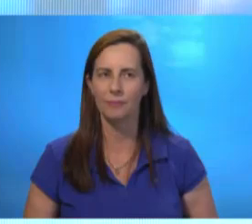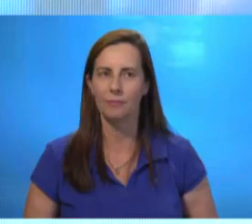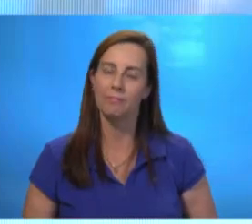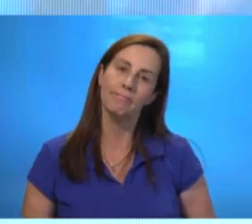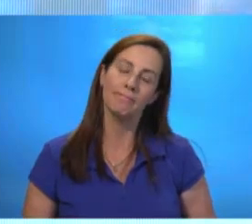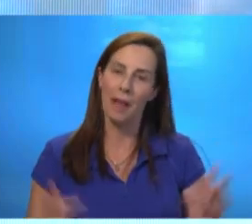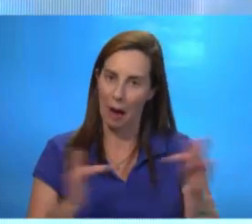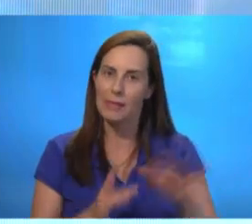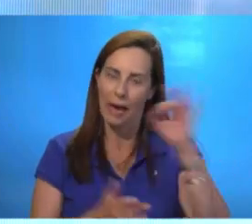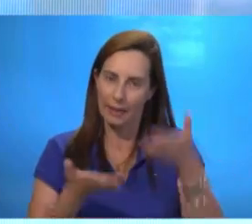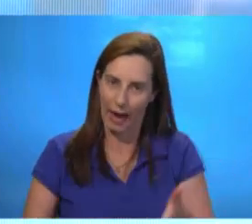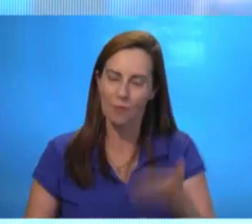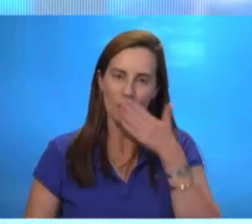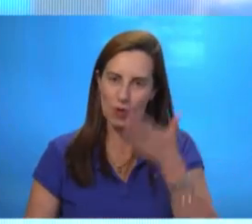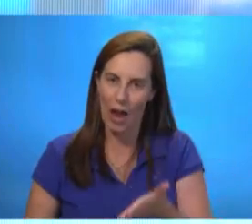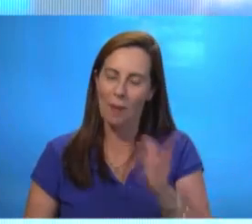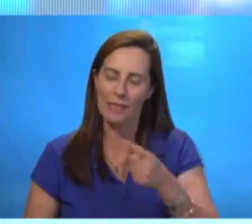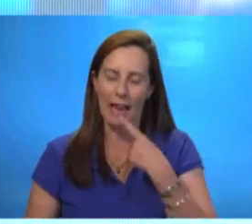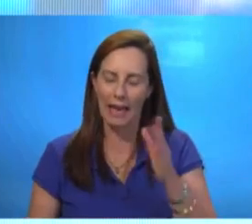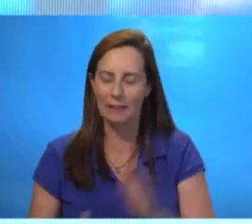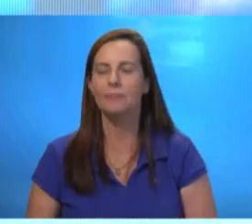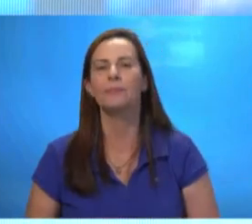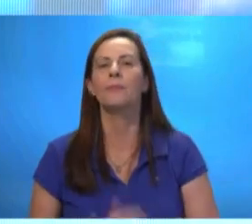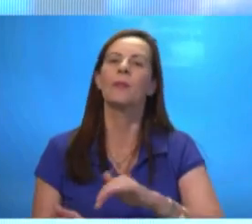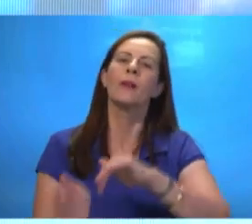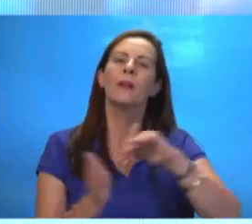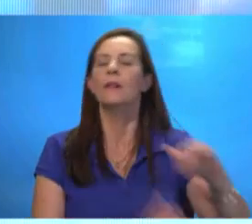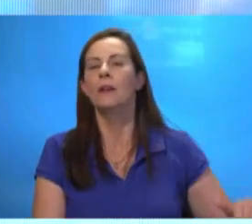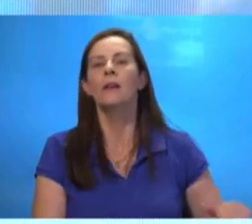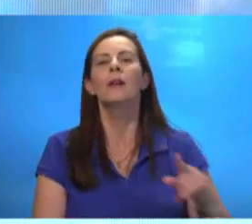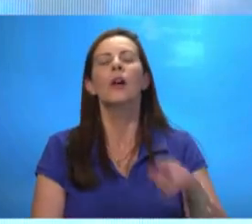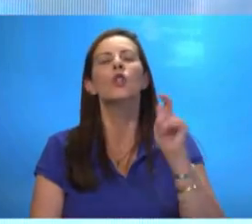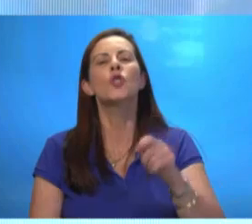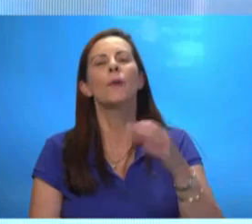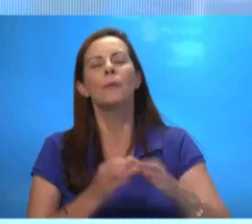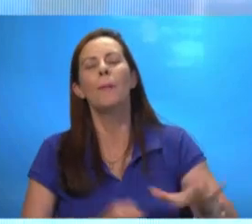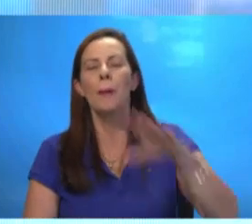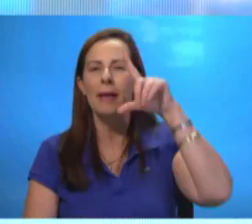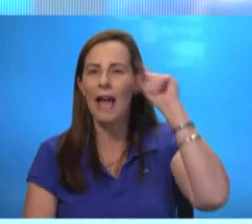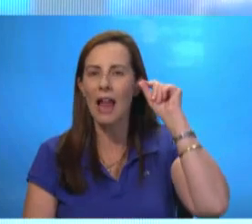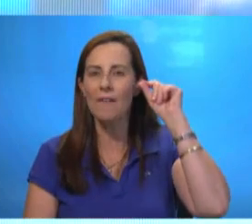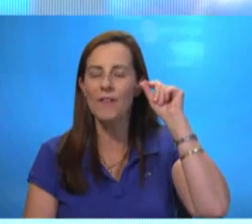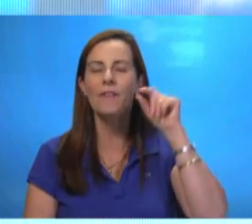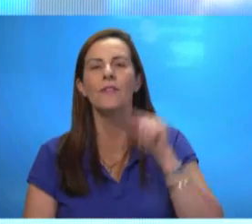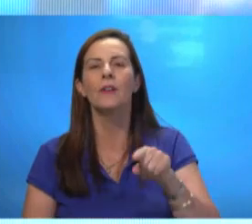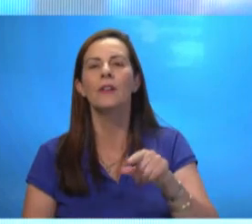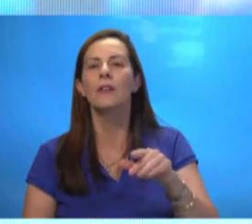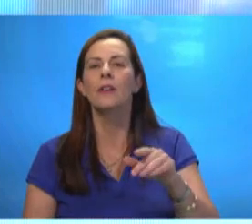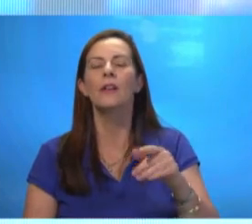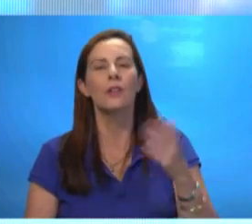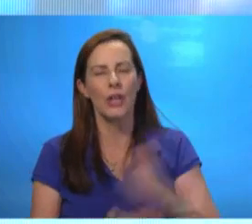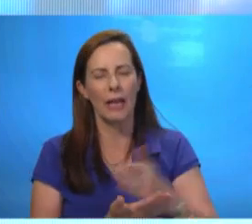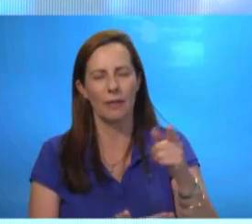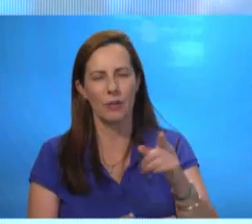עדיין כאן ובירושלים, צריך לומר. עניין אחר, שופט בית המשפט המחוזי בתל אביב, בני סגים, שהכריע את דינו של